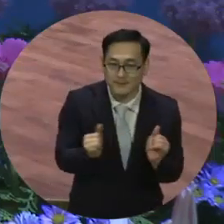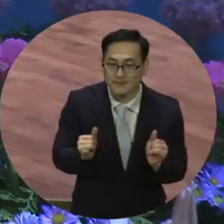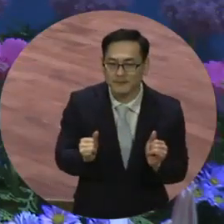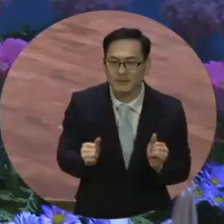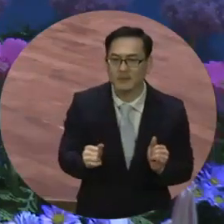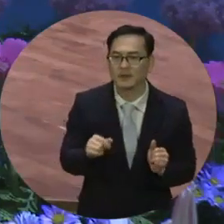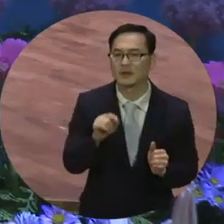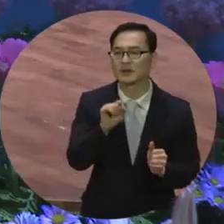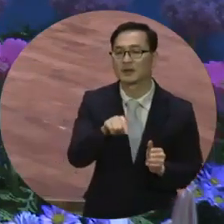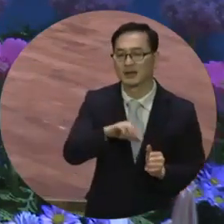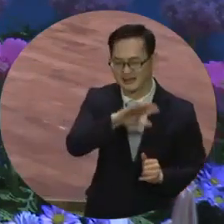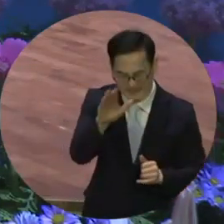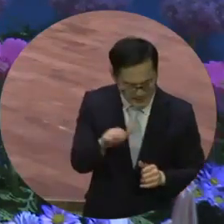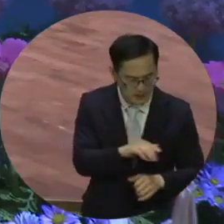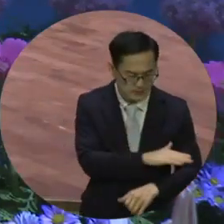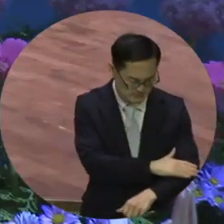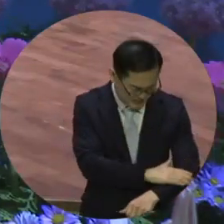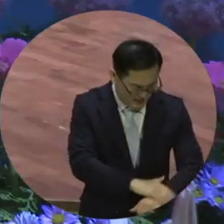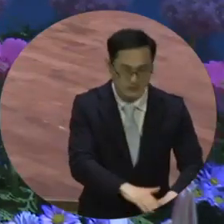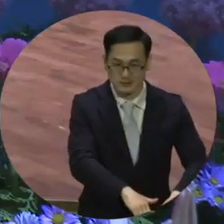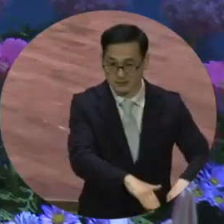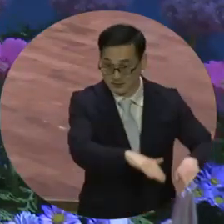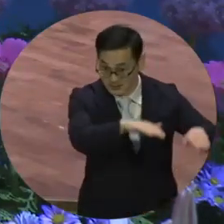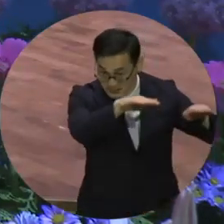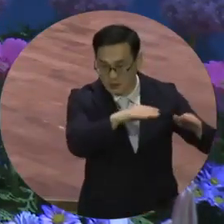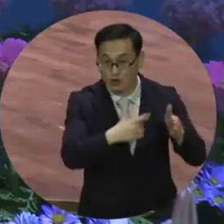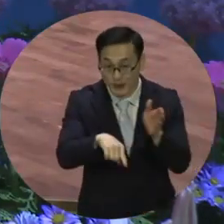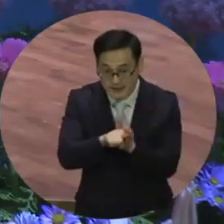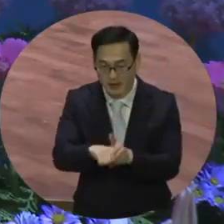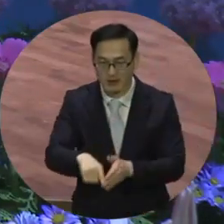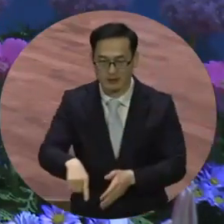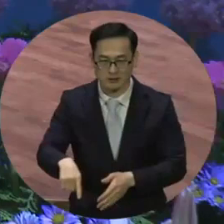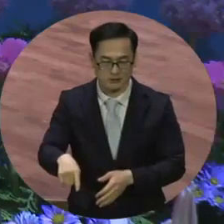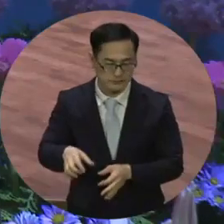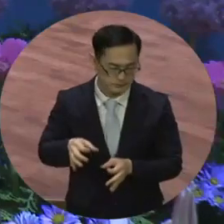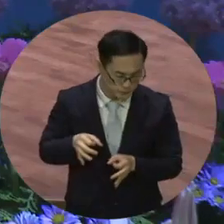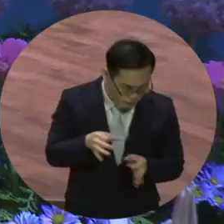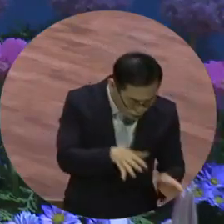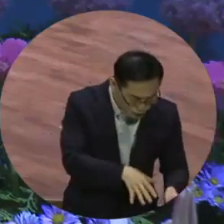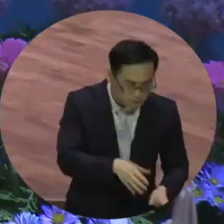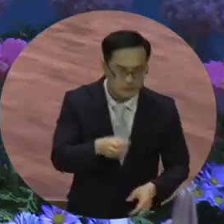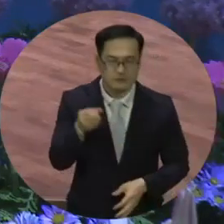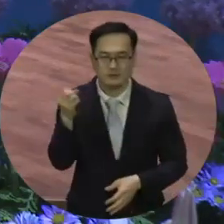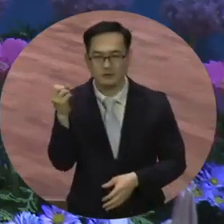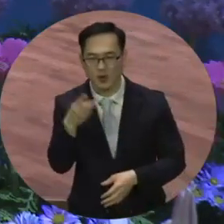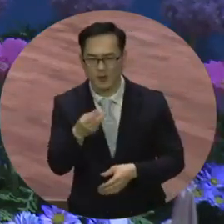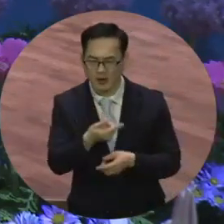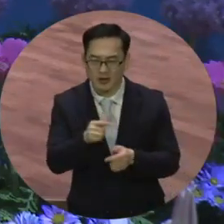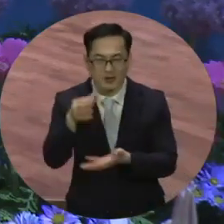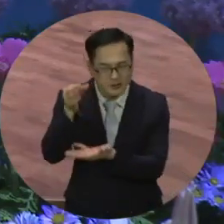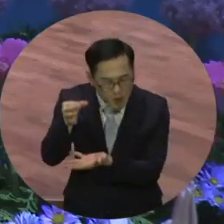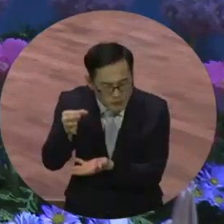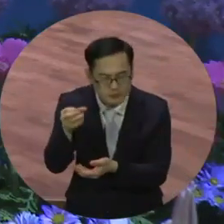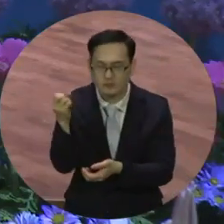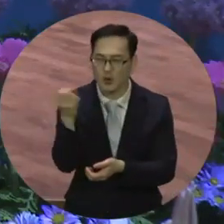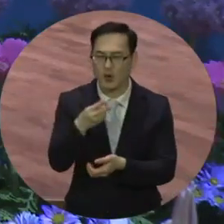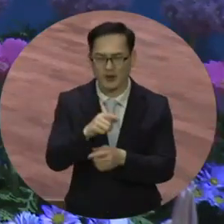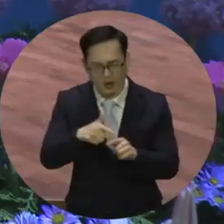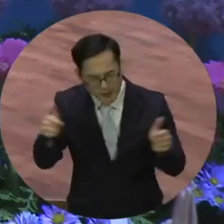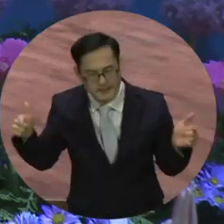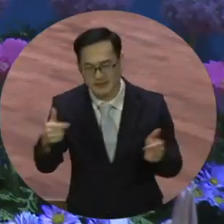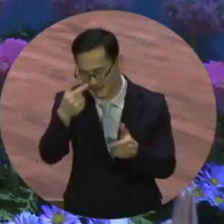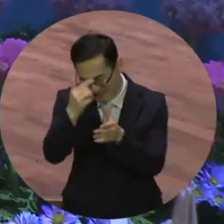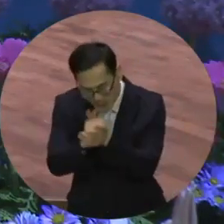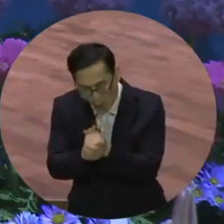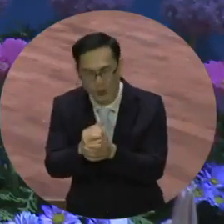당당하게 설 수 있도록 영적으로, 경제적으로, 실제로 후원을 해 줘야 한다. 237